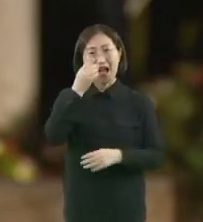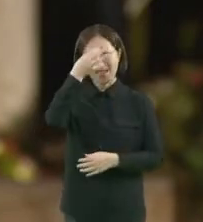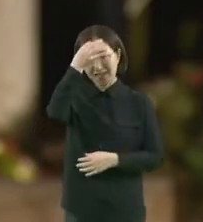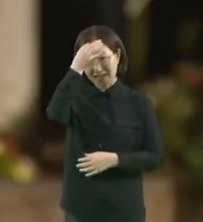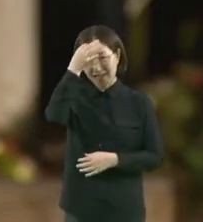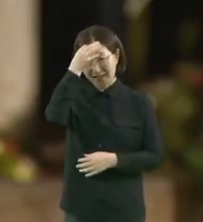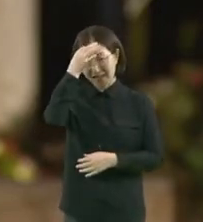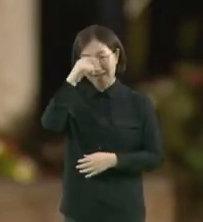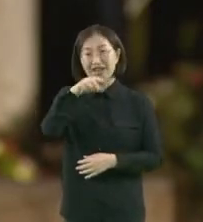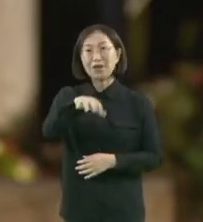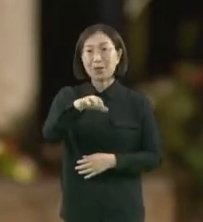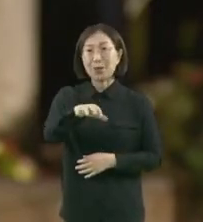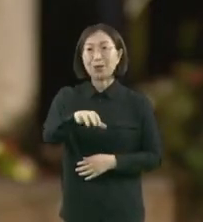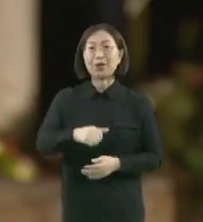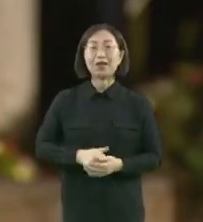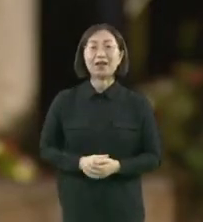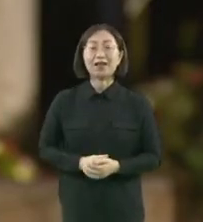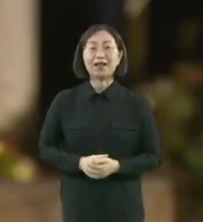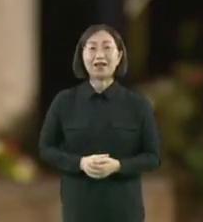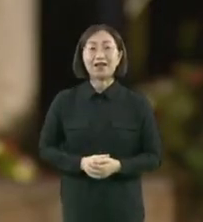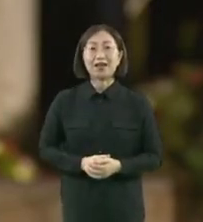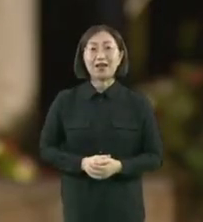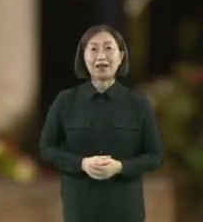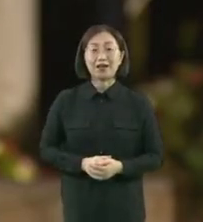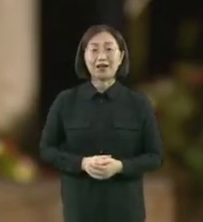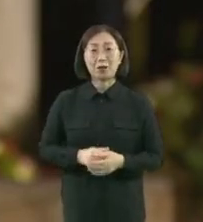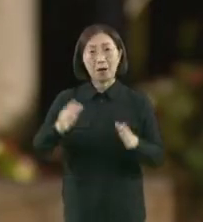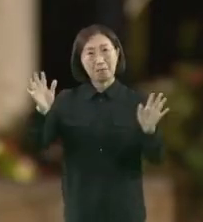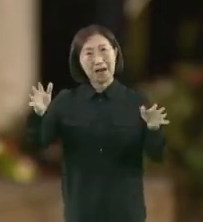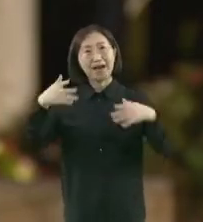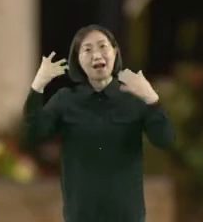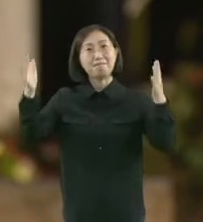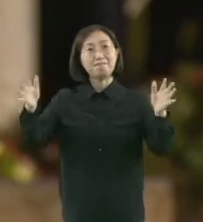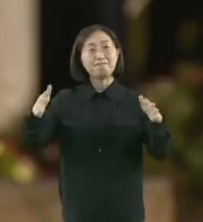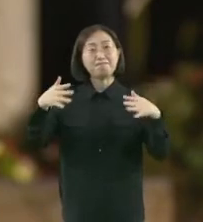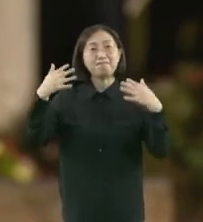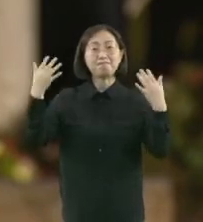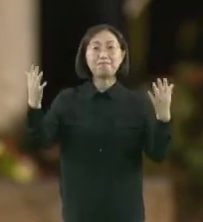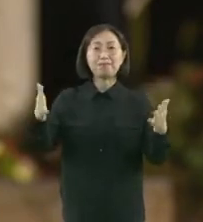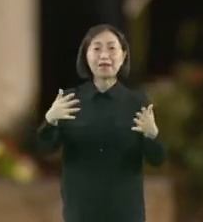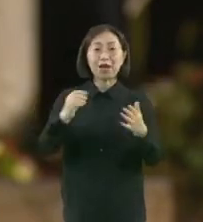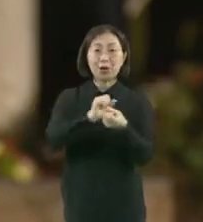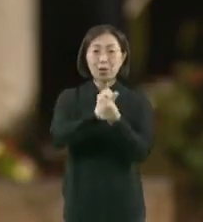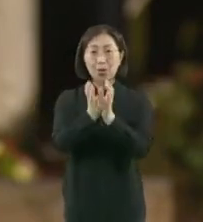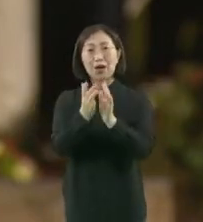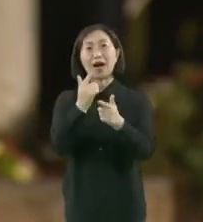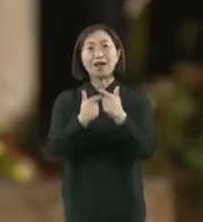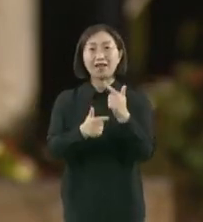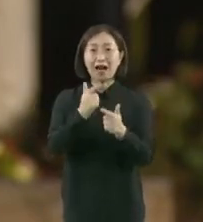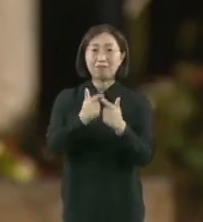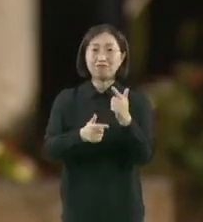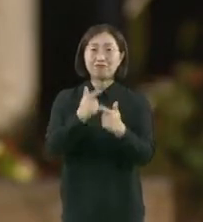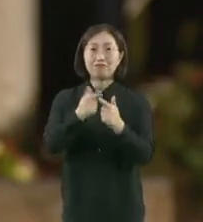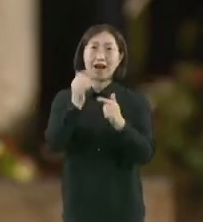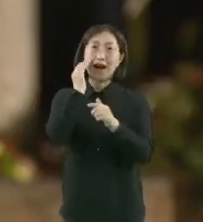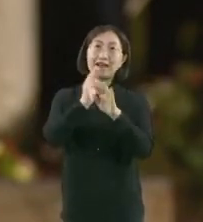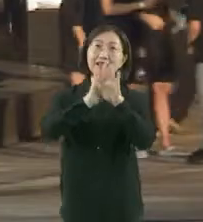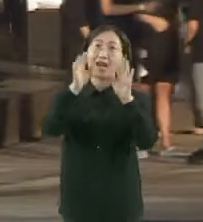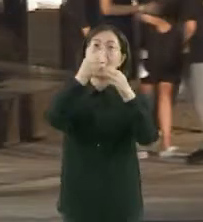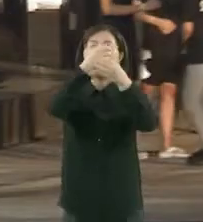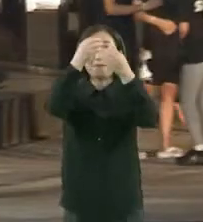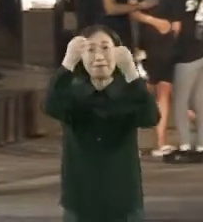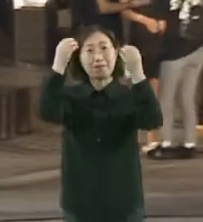공간을 조성했는데, 거기에다가 지금 바람과 또 꽃과 나무와 또 하늘의